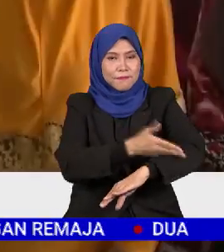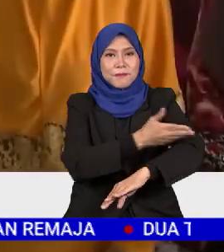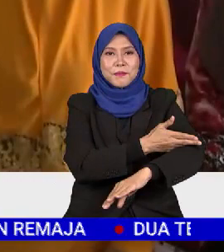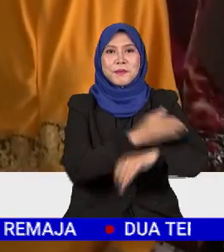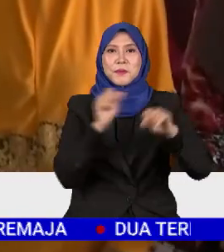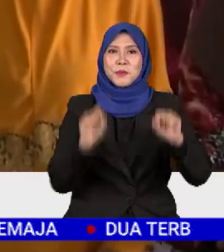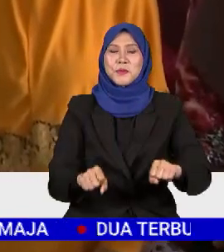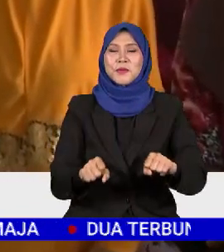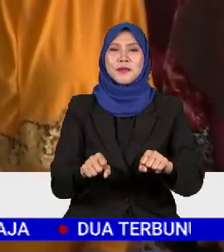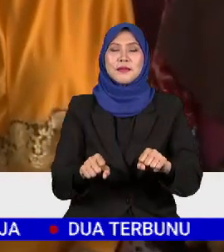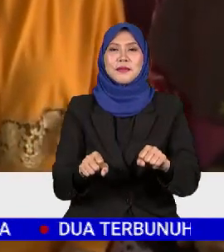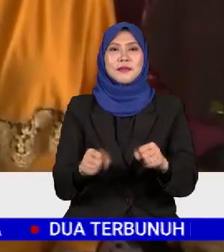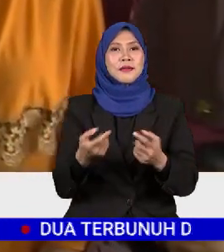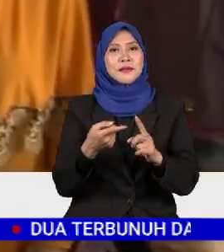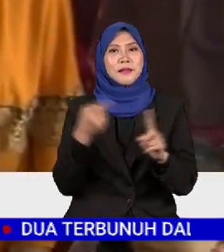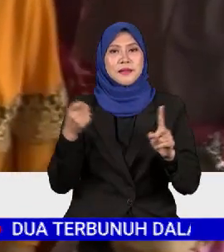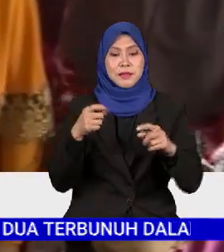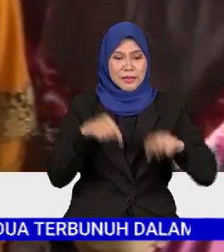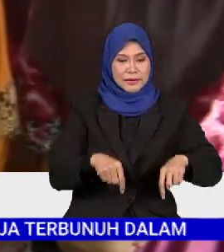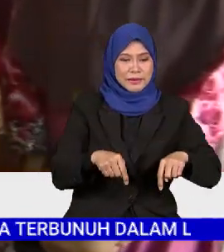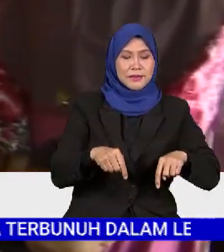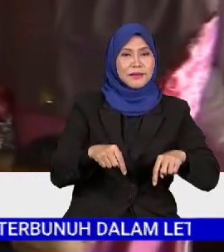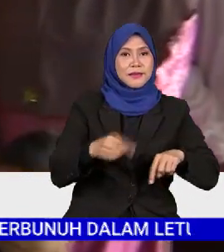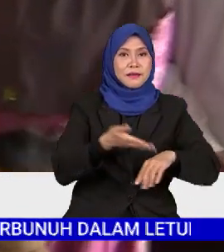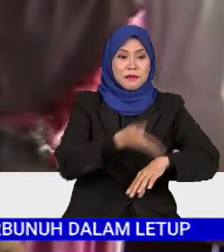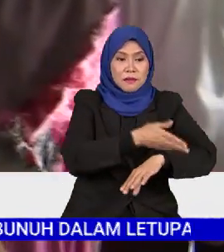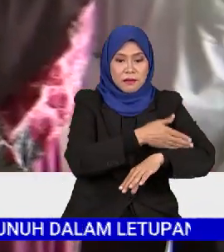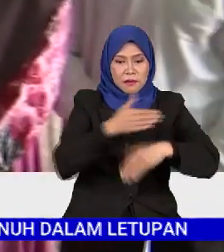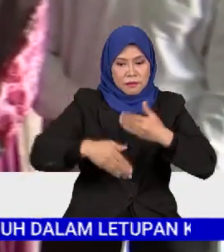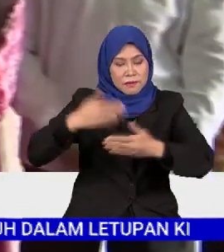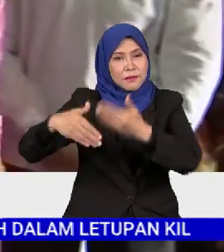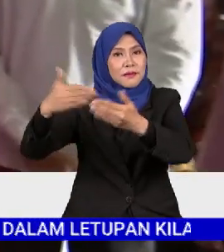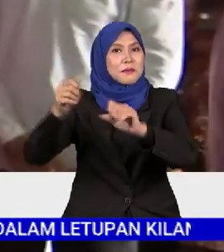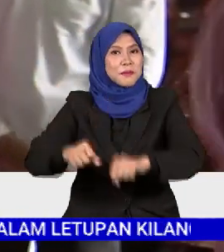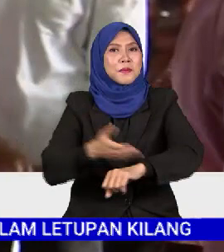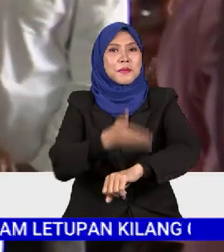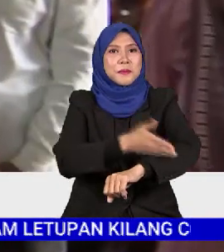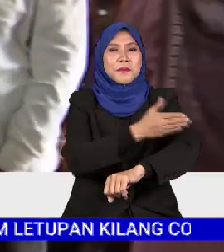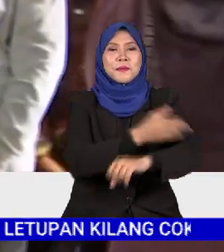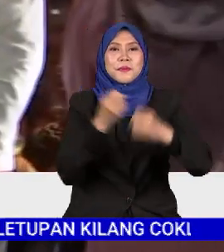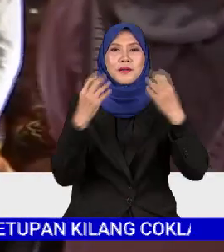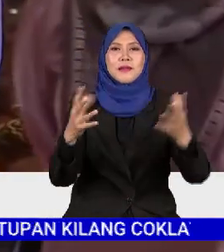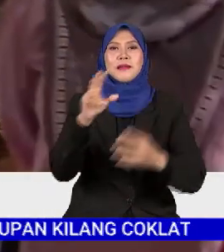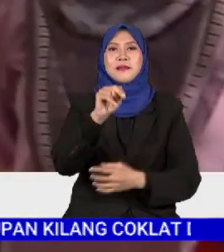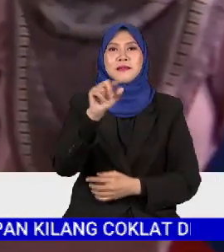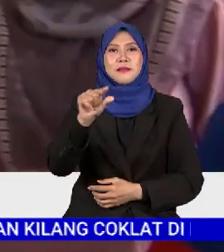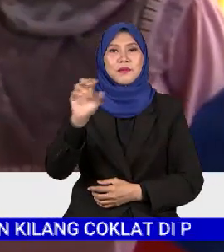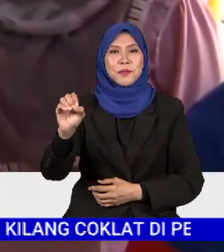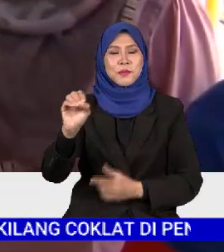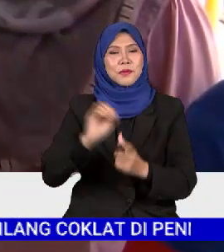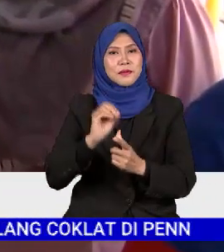menambah baik lagi daripada yang hari ini dan hari dan seterusnya. InsyaAllah kita akan perbanyakkan lagi NGO